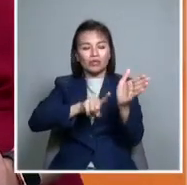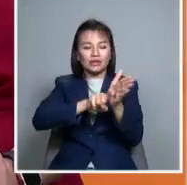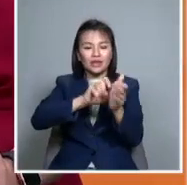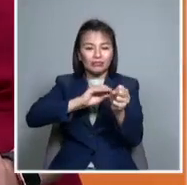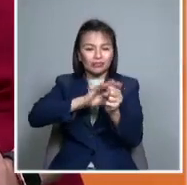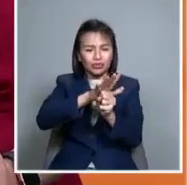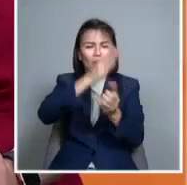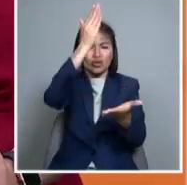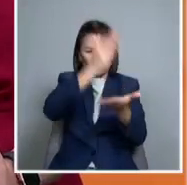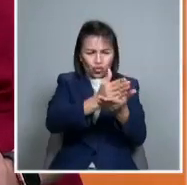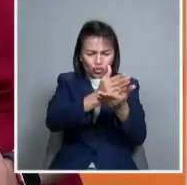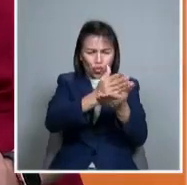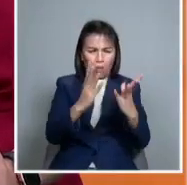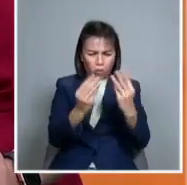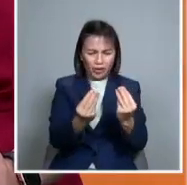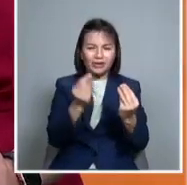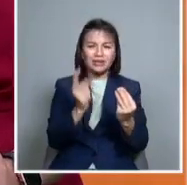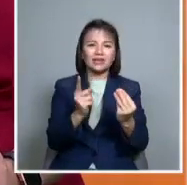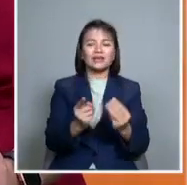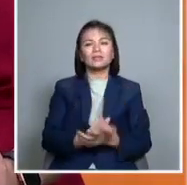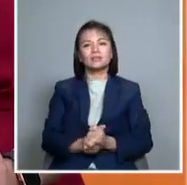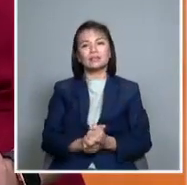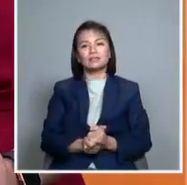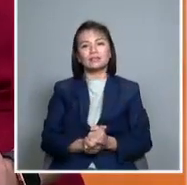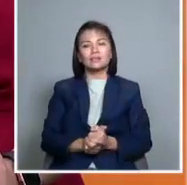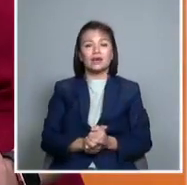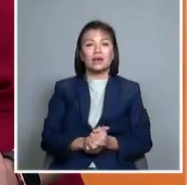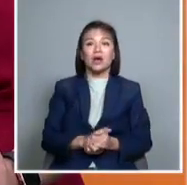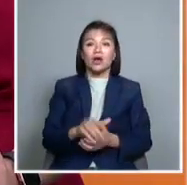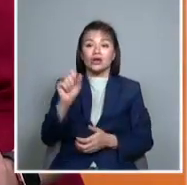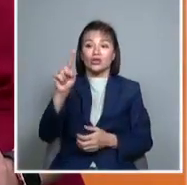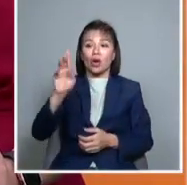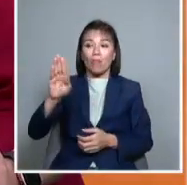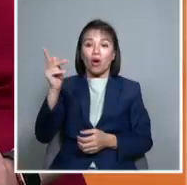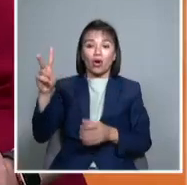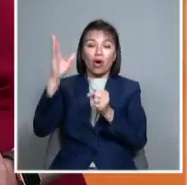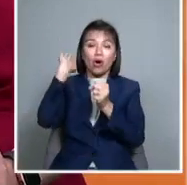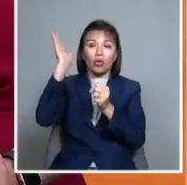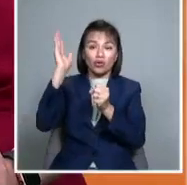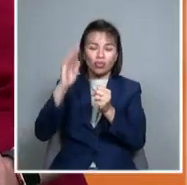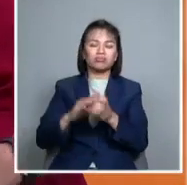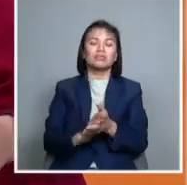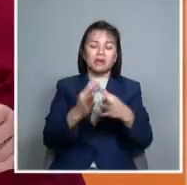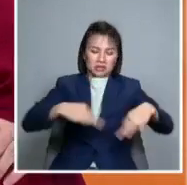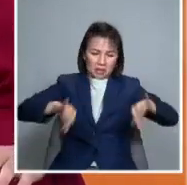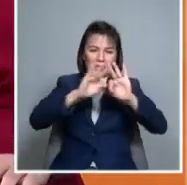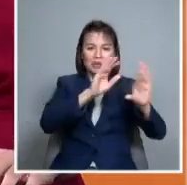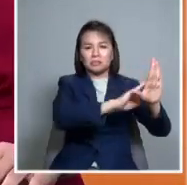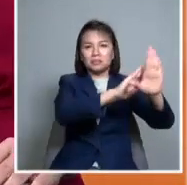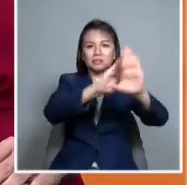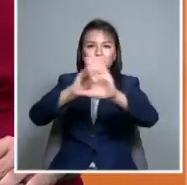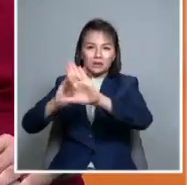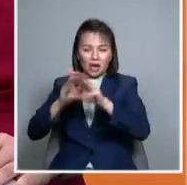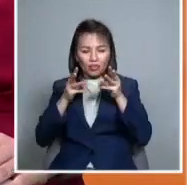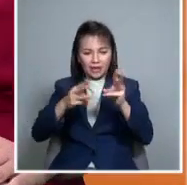19ให้มันหมดไปจากประเทศไทยโดยเร็วที่สุดนะคะซึ่งทางโฆษกศปภค่ะก็มีการแถลงเน้นย้ำถึงแนวปฏิบัติสำหรับเทศกาล